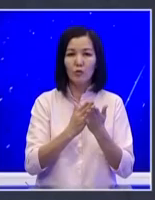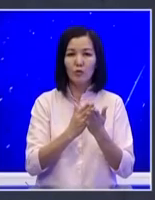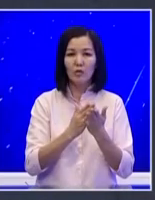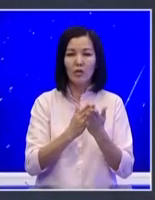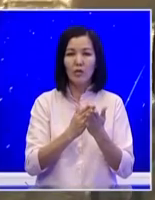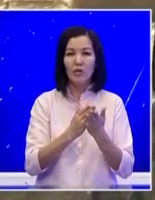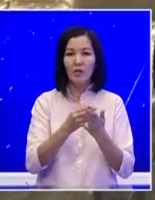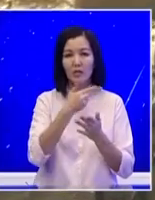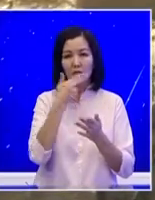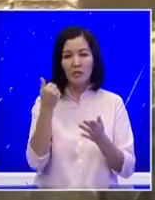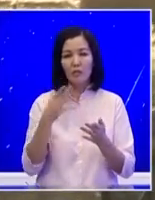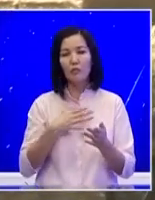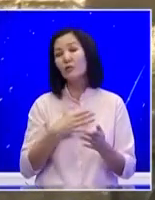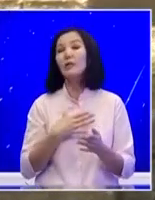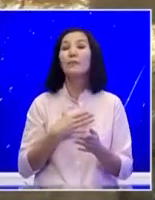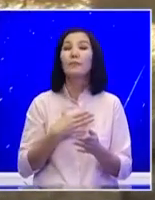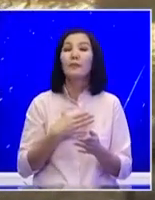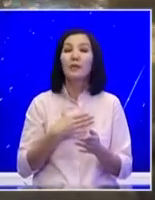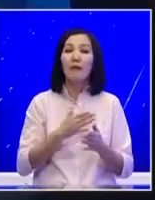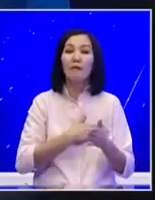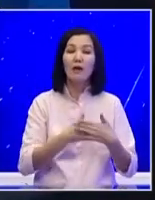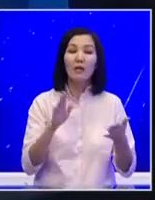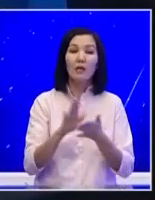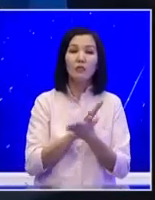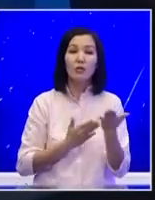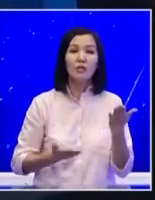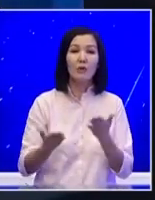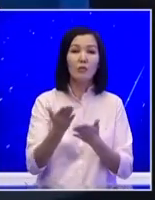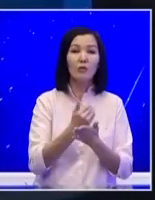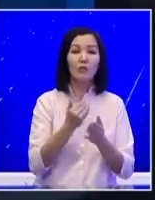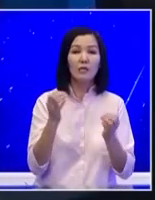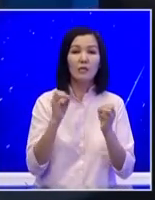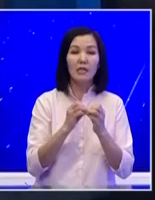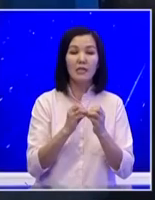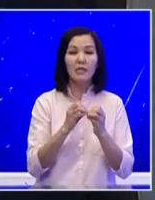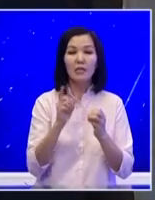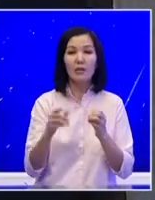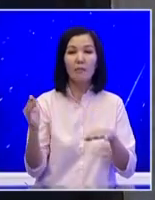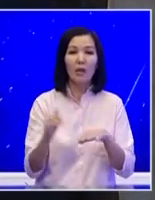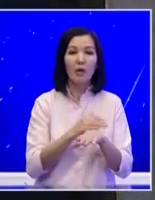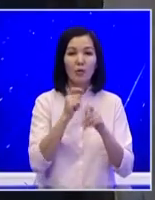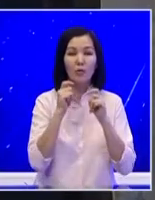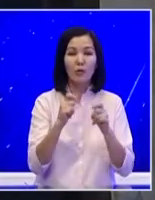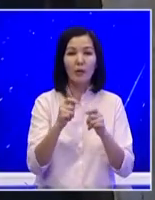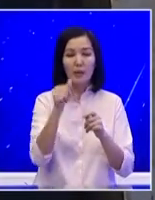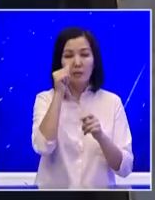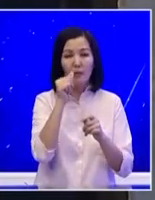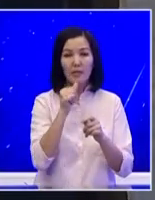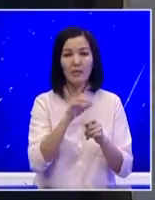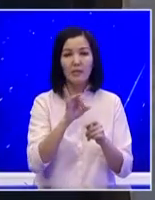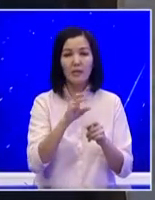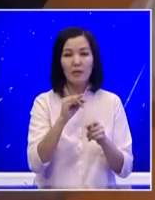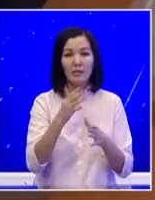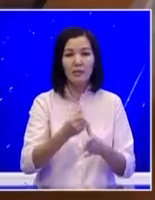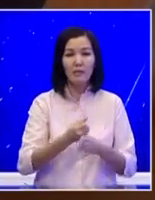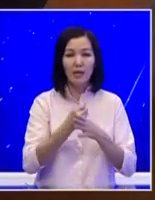пост. Как утверждают волонтеры, собралось уже более десятка желающих сделать благое дело в месяц Рамазан. Благодаря их